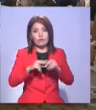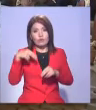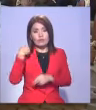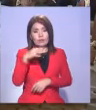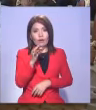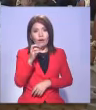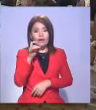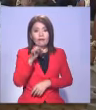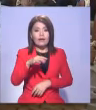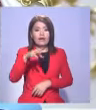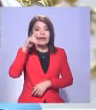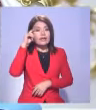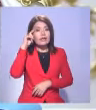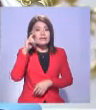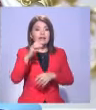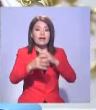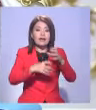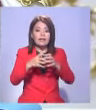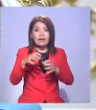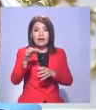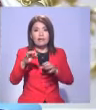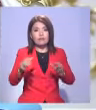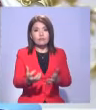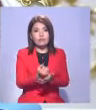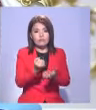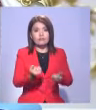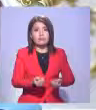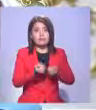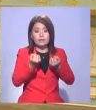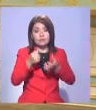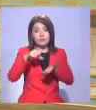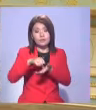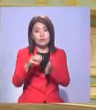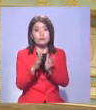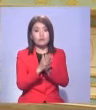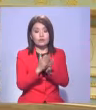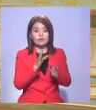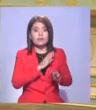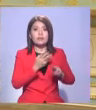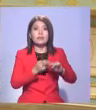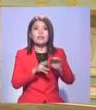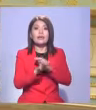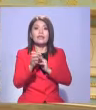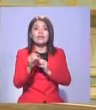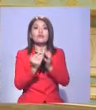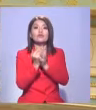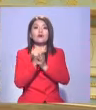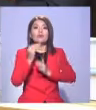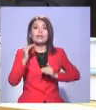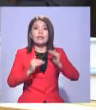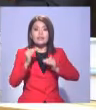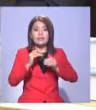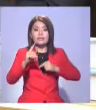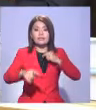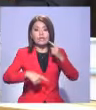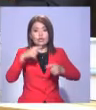Қырғызстан Республикасының халықаралық аралды құтқару қорының толыққанды мүшесі болуға шақырды. Сондай-ақ халықаралық аралды құтқару қорының аясында жоғары деңгейдегі келесі